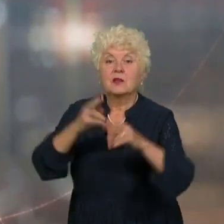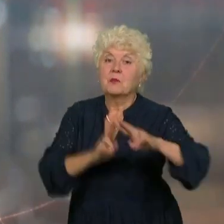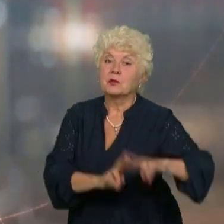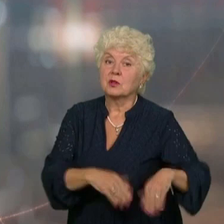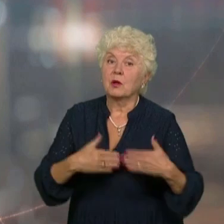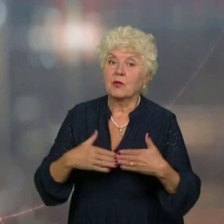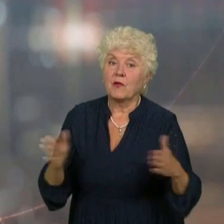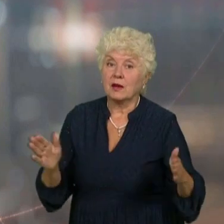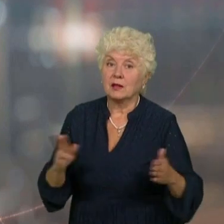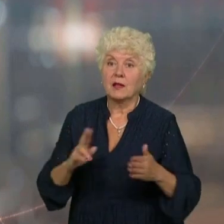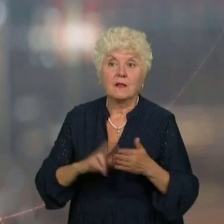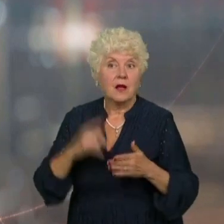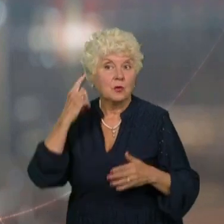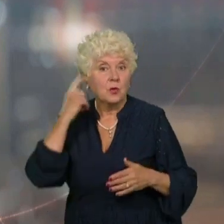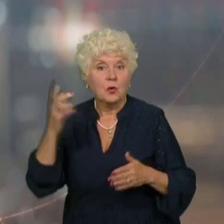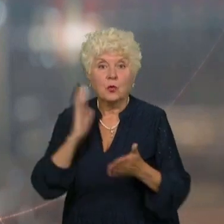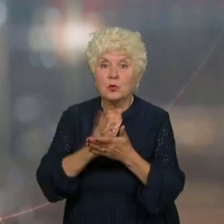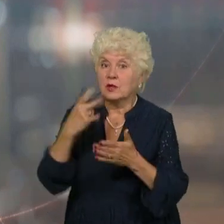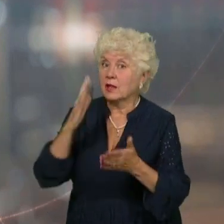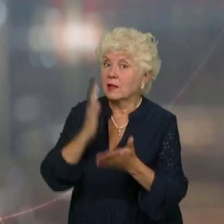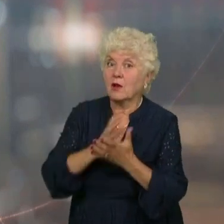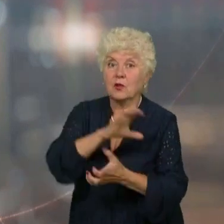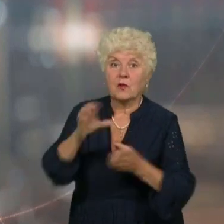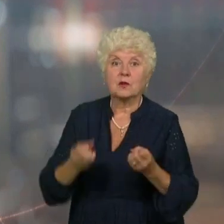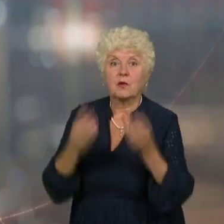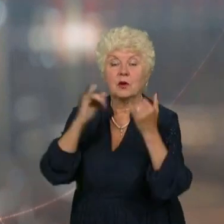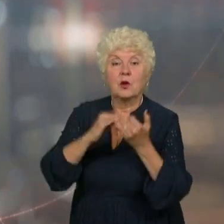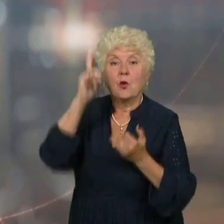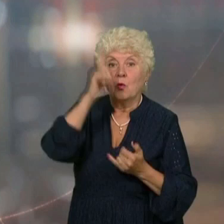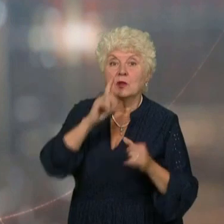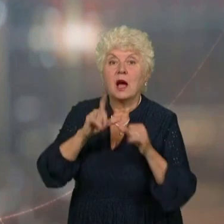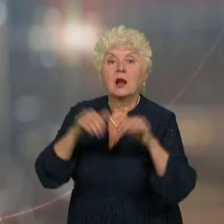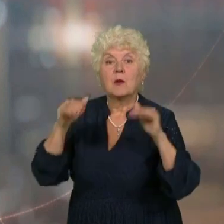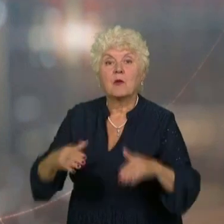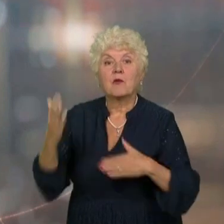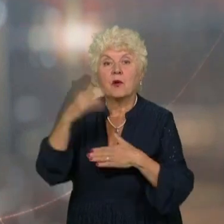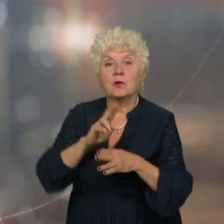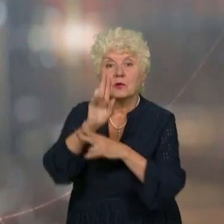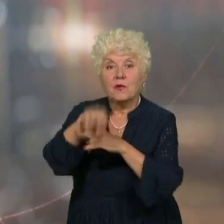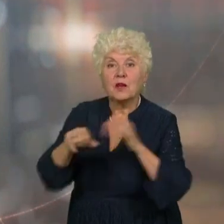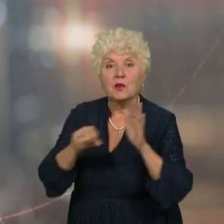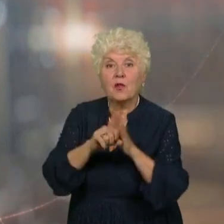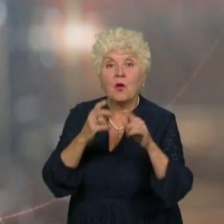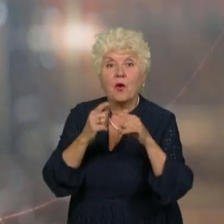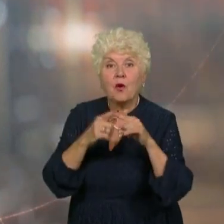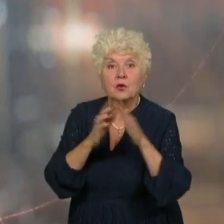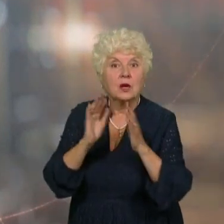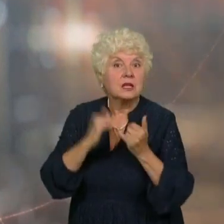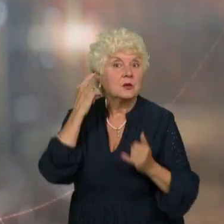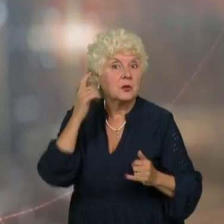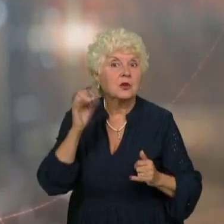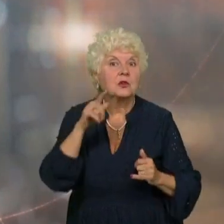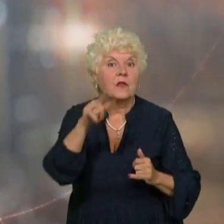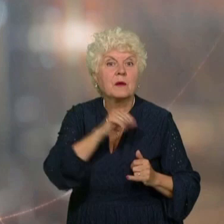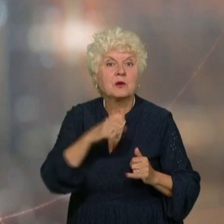otwarty nasłuchiwał już nie tyle świata stworzonego i ludzi ale mógł wreszcie wejść do synagogi i słyszeć co tam się